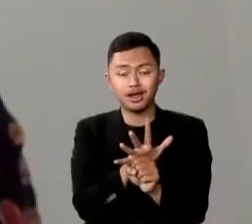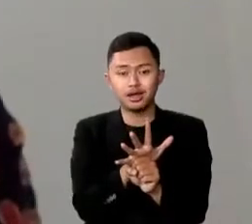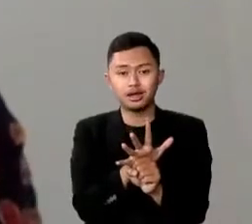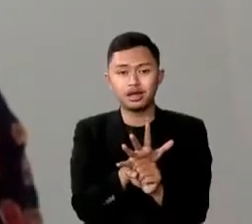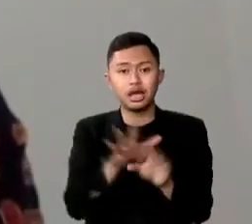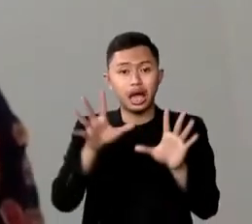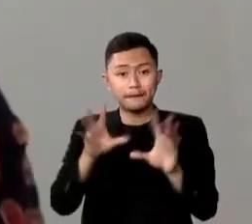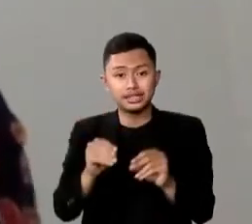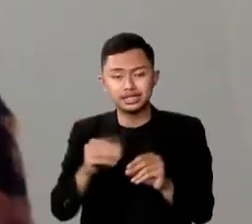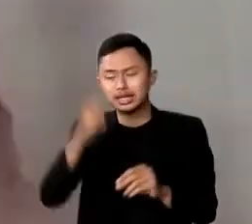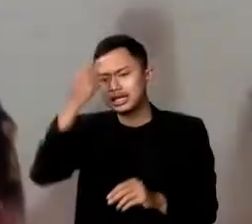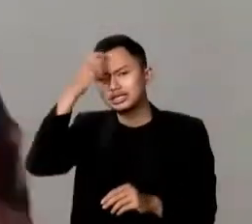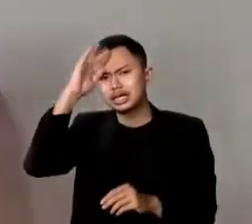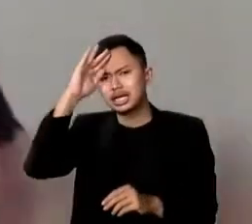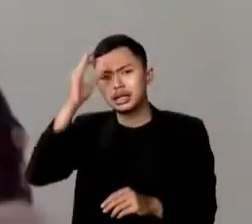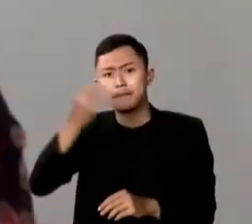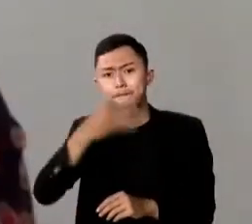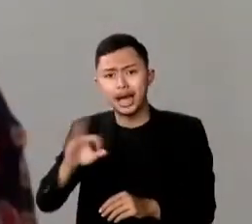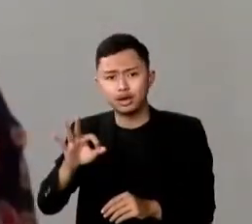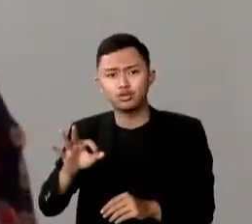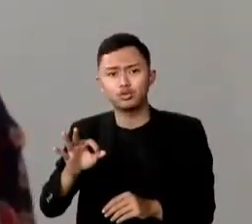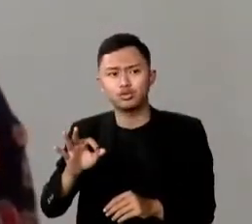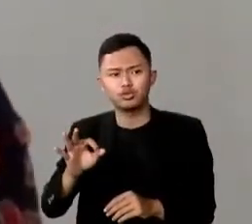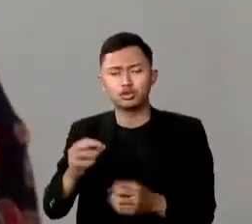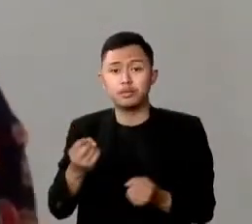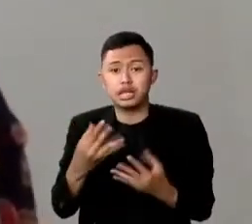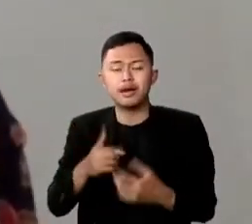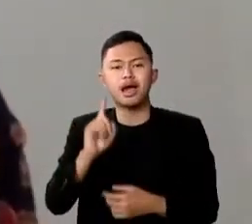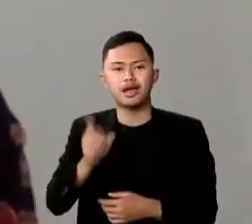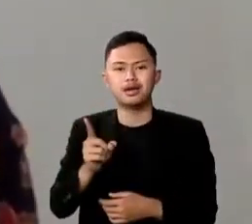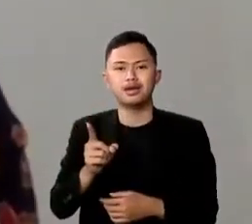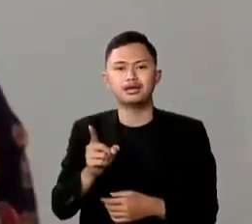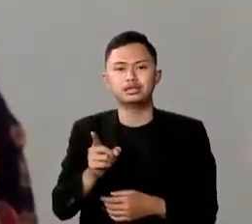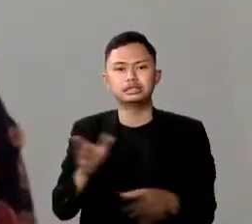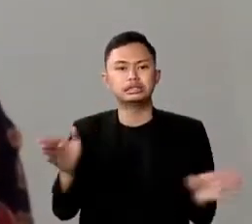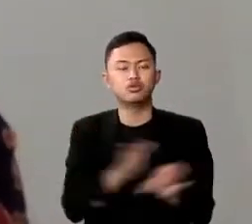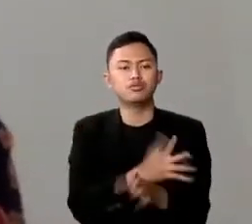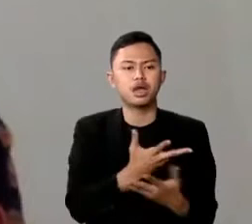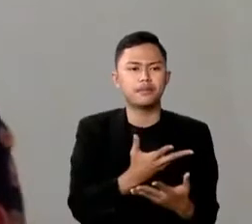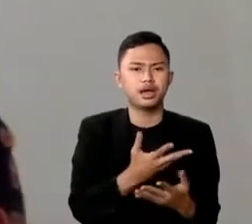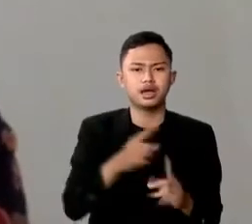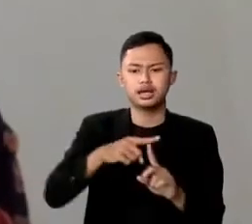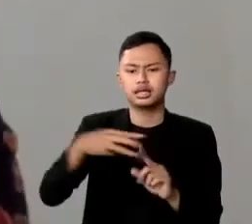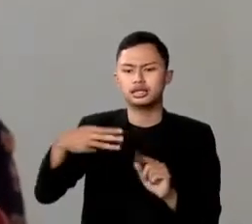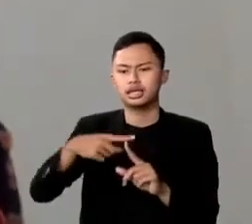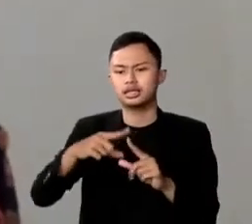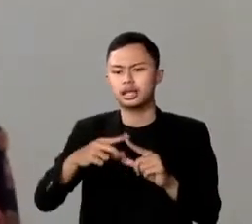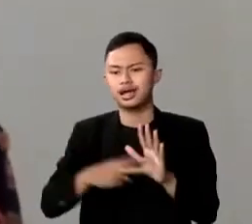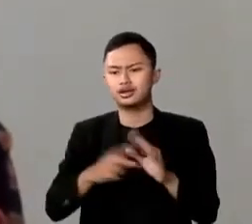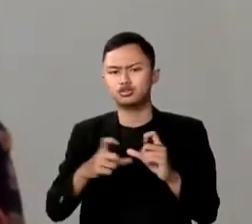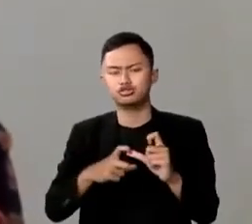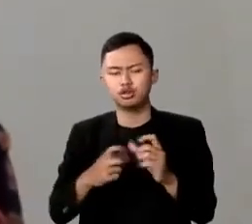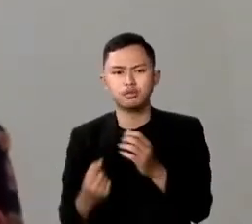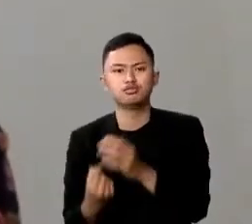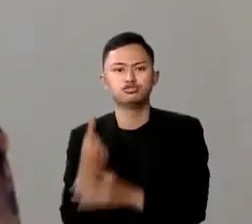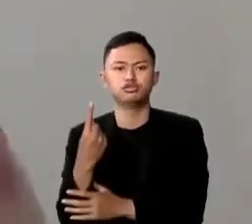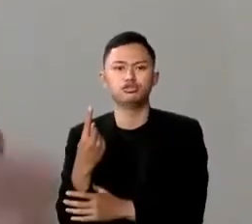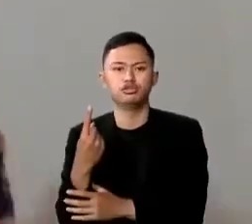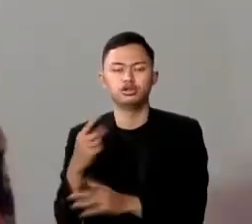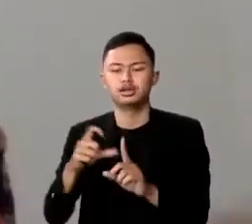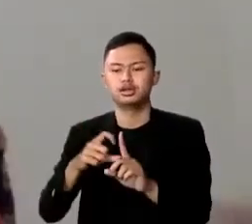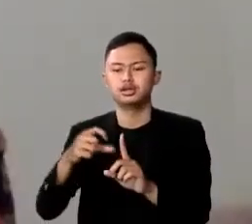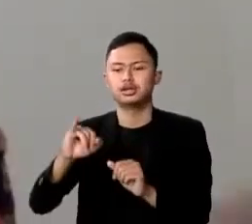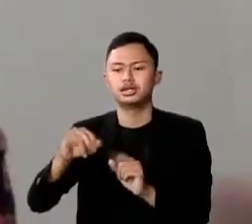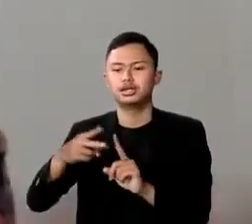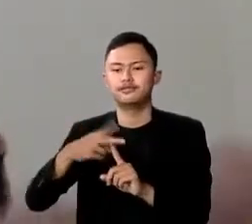ternyata akan ada penyakit-penyakit yang kita cuma tahu dari textbook Ternyata anda timbul lagi tetanus timbul lagi di stereo timbul lagi Polri yellow